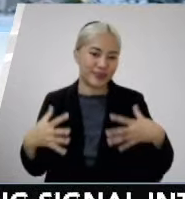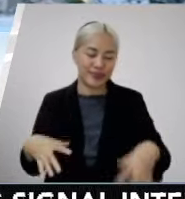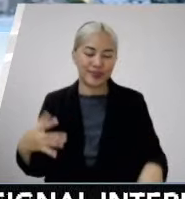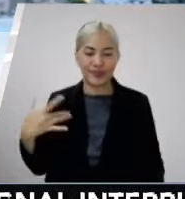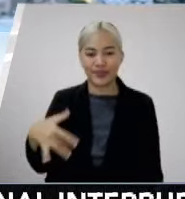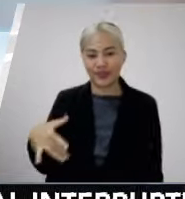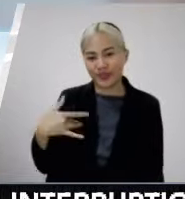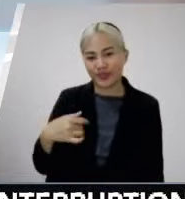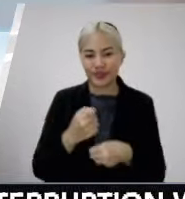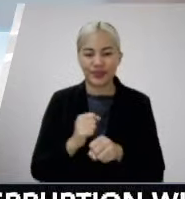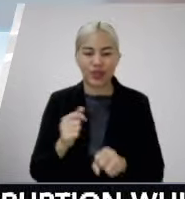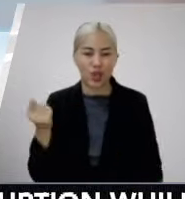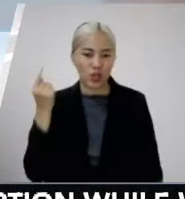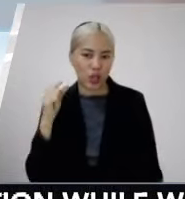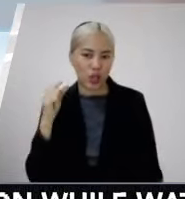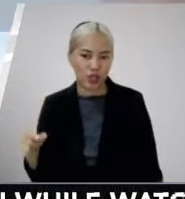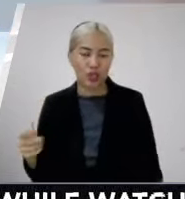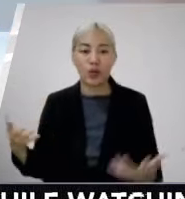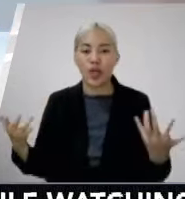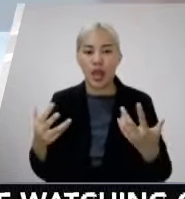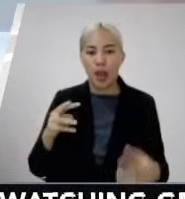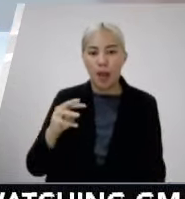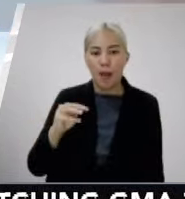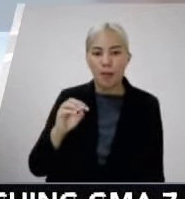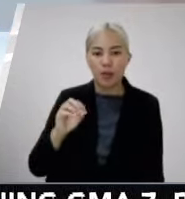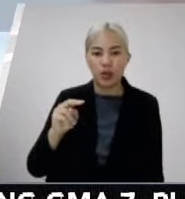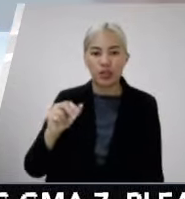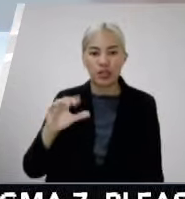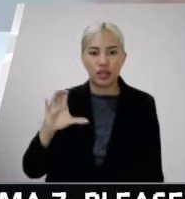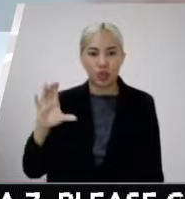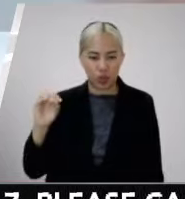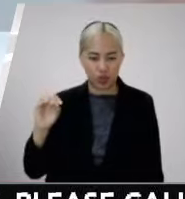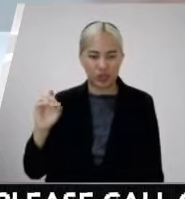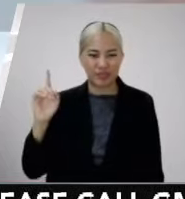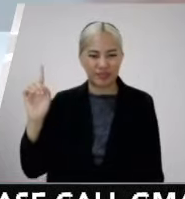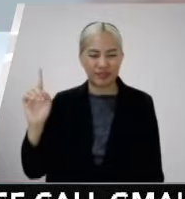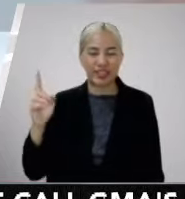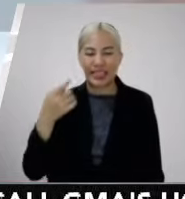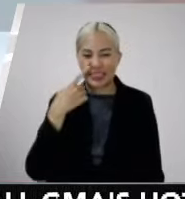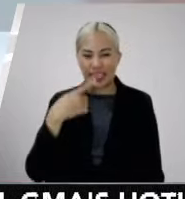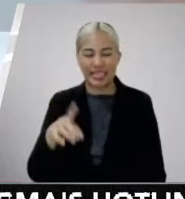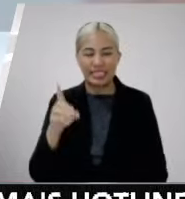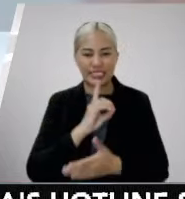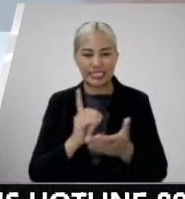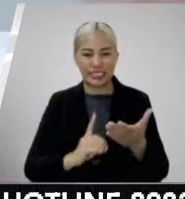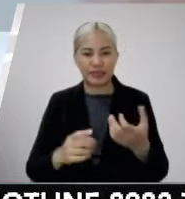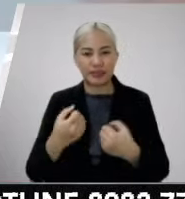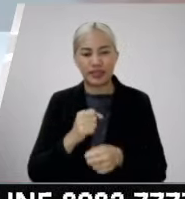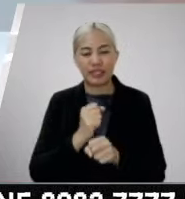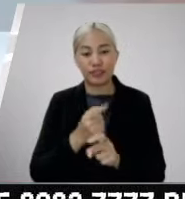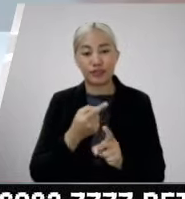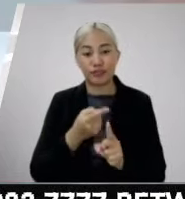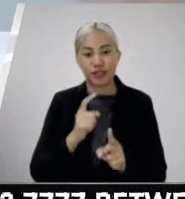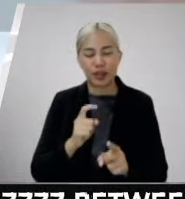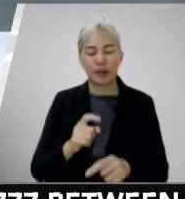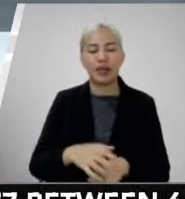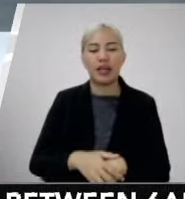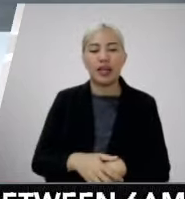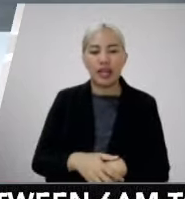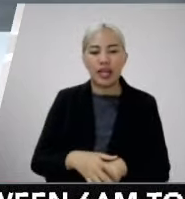dress sa Monaco. Ayon sa Thai designer, gawa yon sa 80% recycled bottle caps at 20% recycled